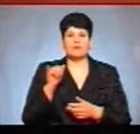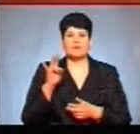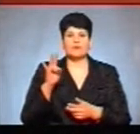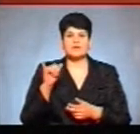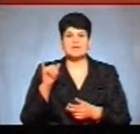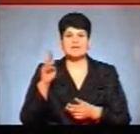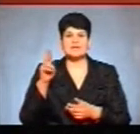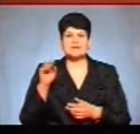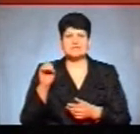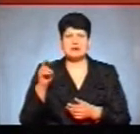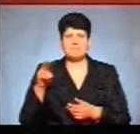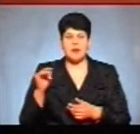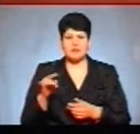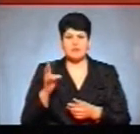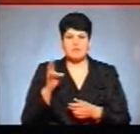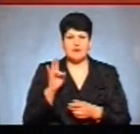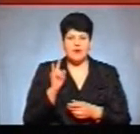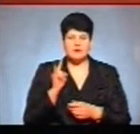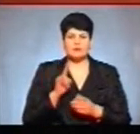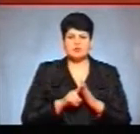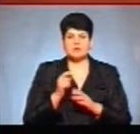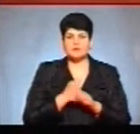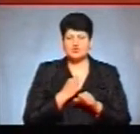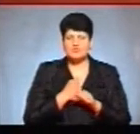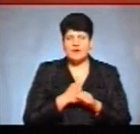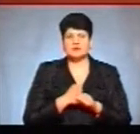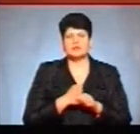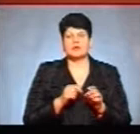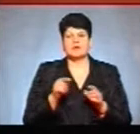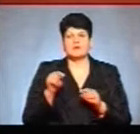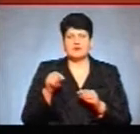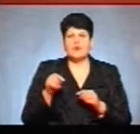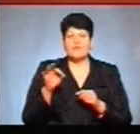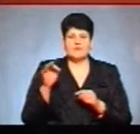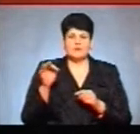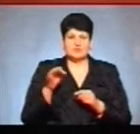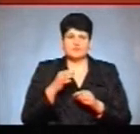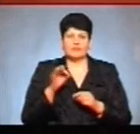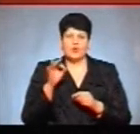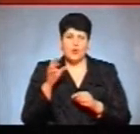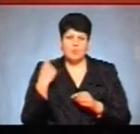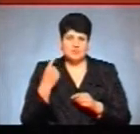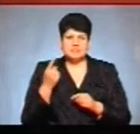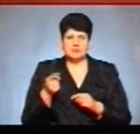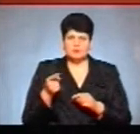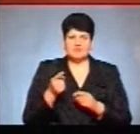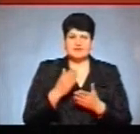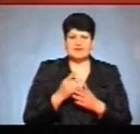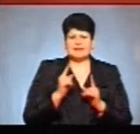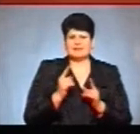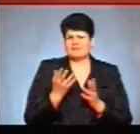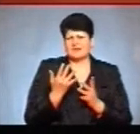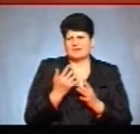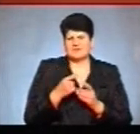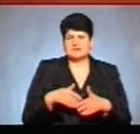запрацювала в Україні від початку цього року. Як повідомили у Департаменті соціального захисту населення облдержадміністрації, в області Тернопільській є лише декілька